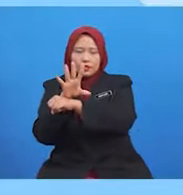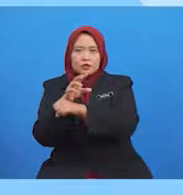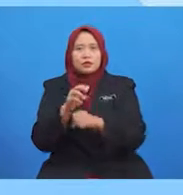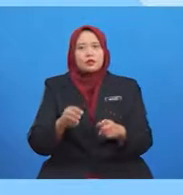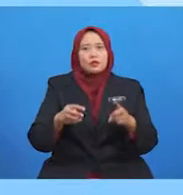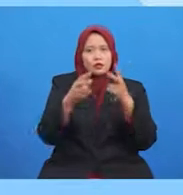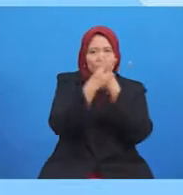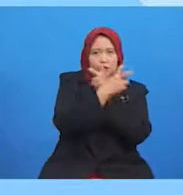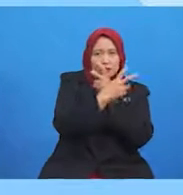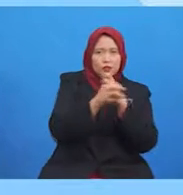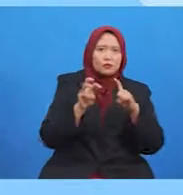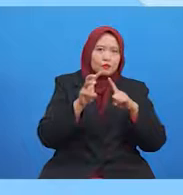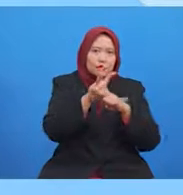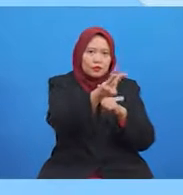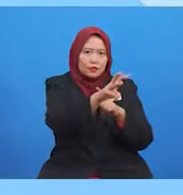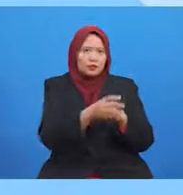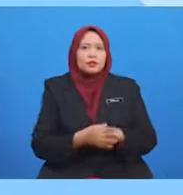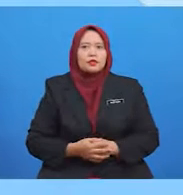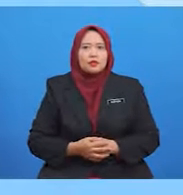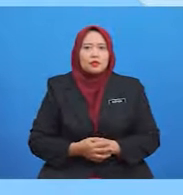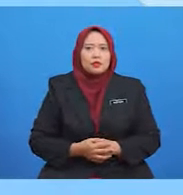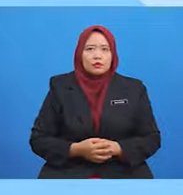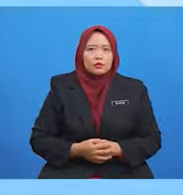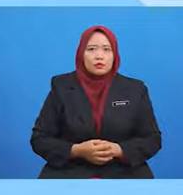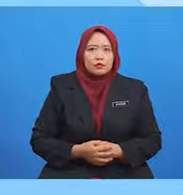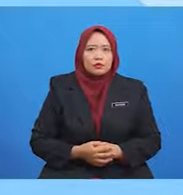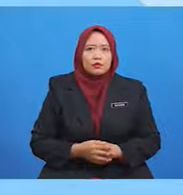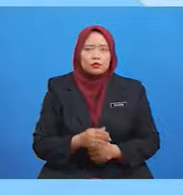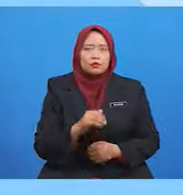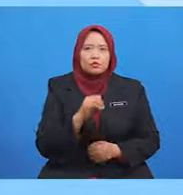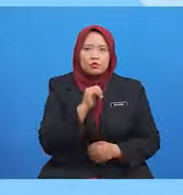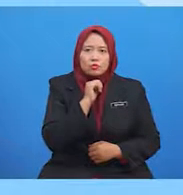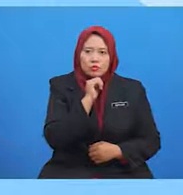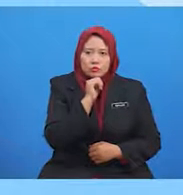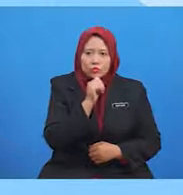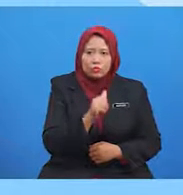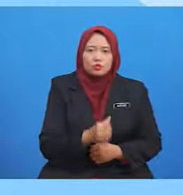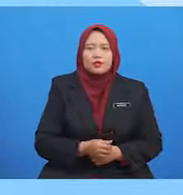kuasa pengayunannya dan bukan melalui kesan fotografi.